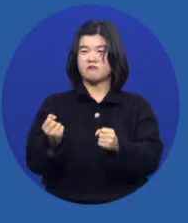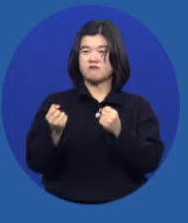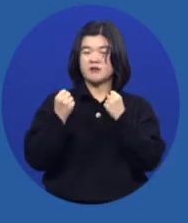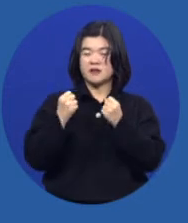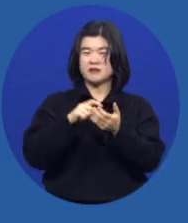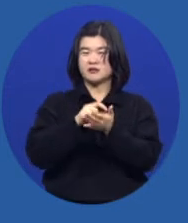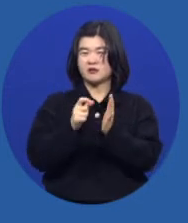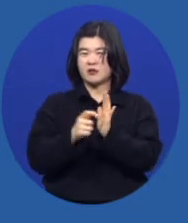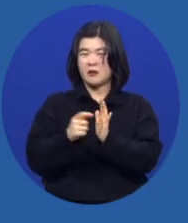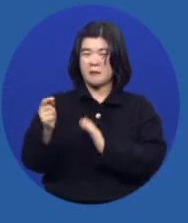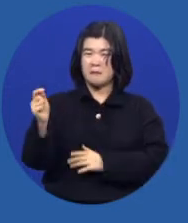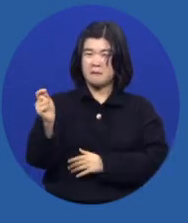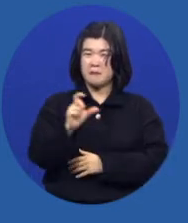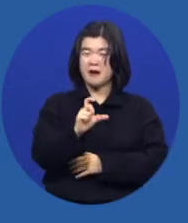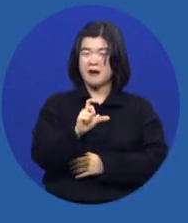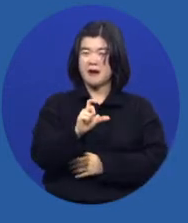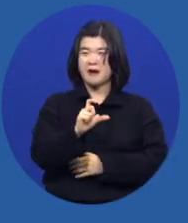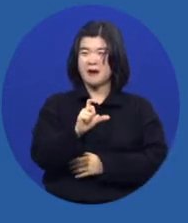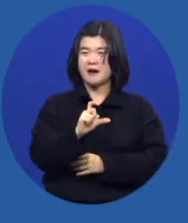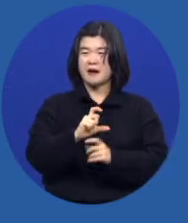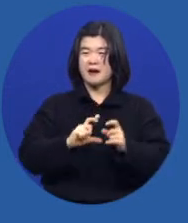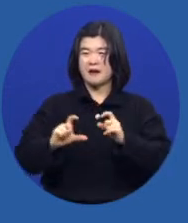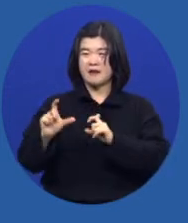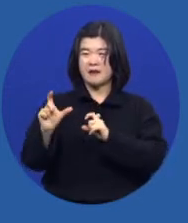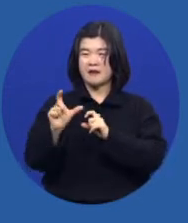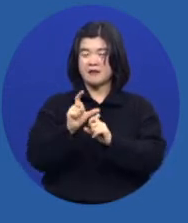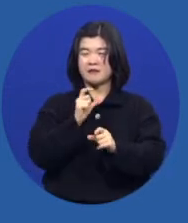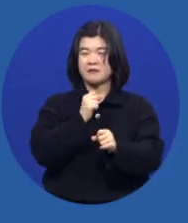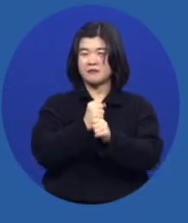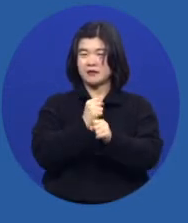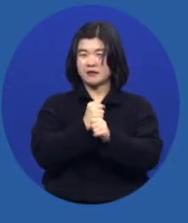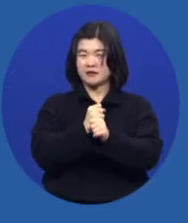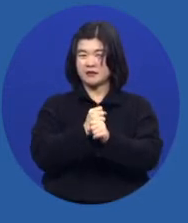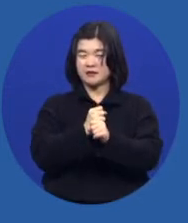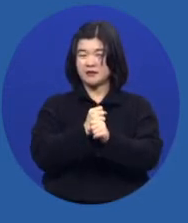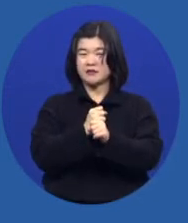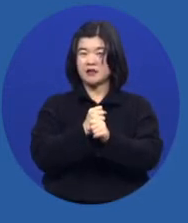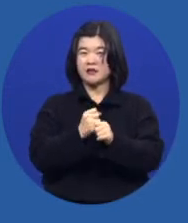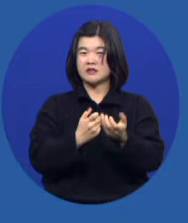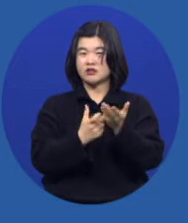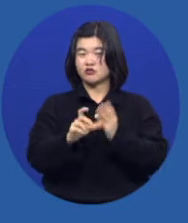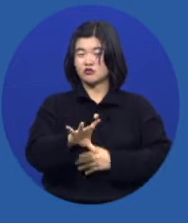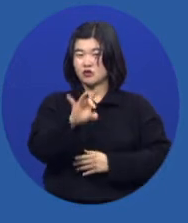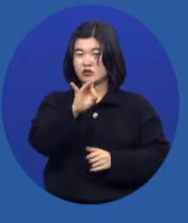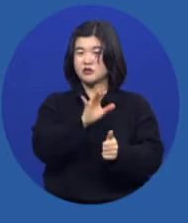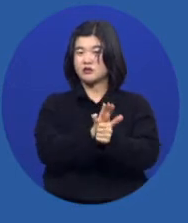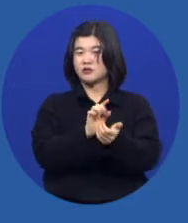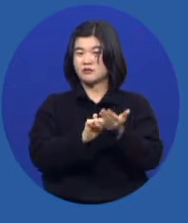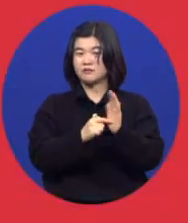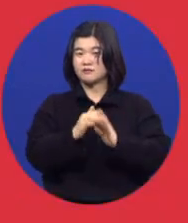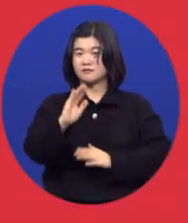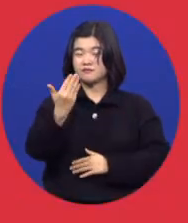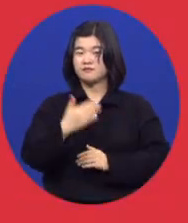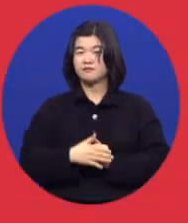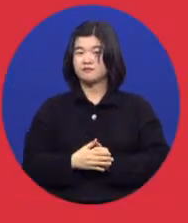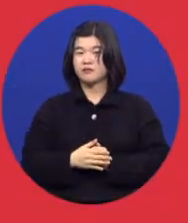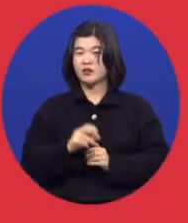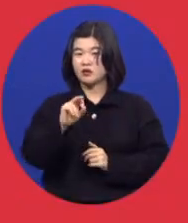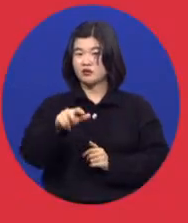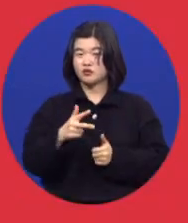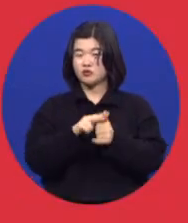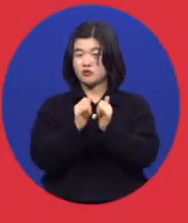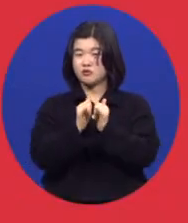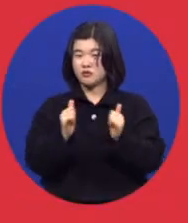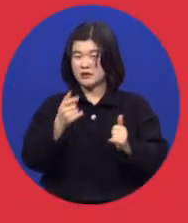혁신과 신재생에너지 송배 전망인 에너지 고속도로를 제주에 우선 지원하겠다고 밝혔습니다. 윤석열